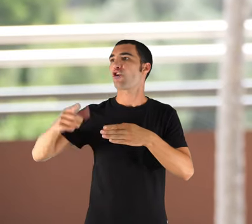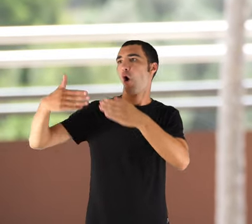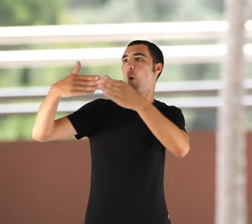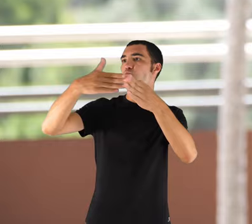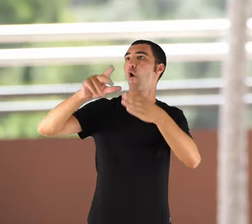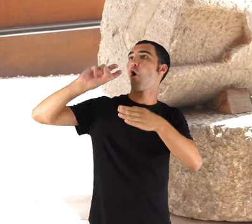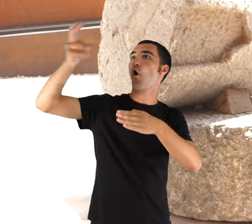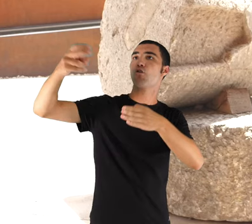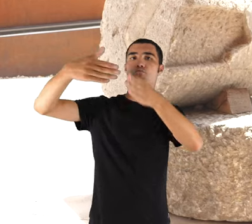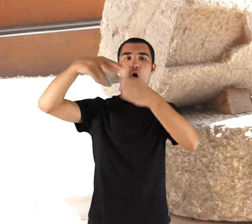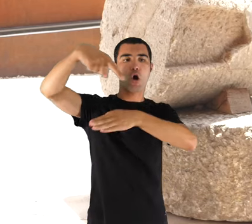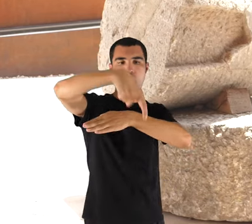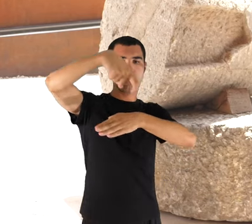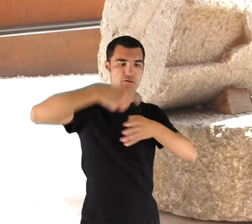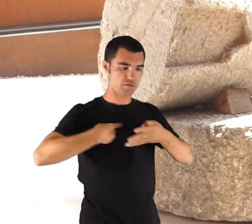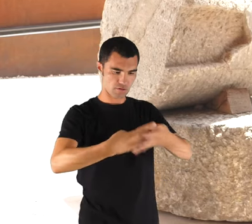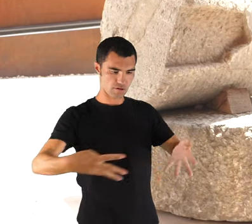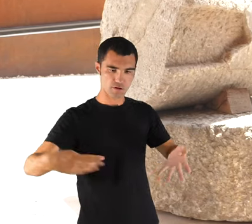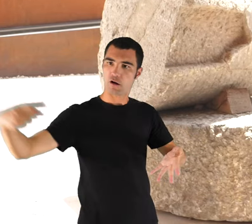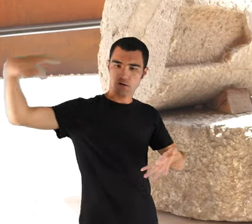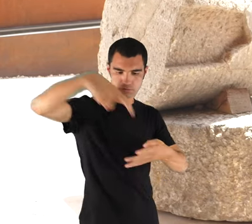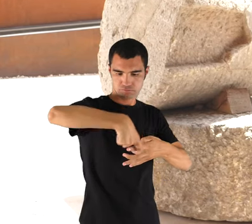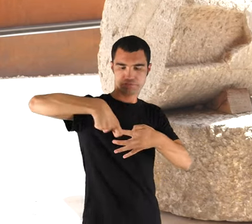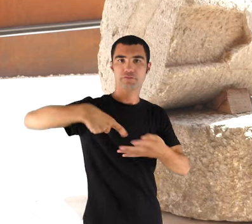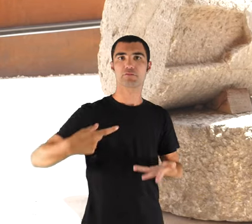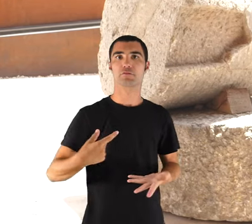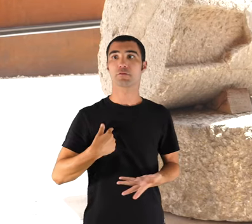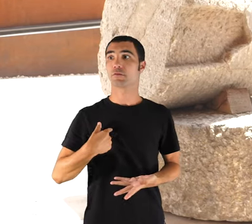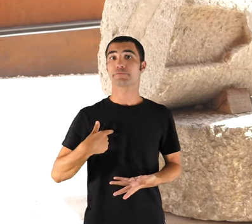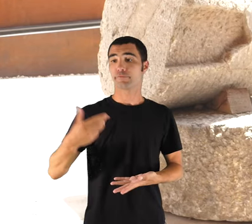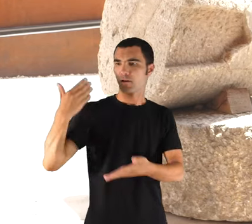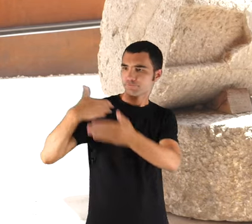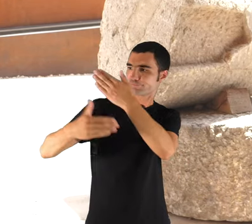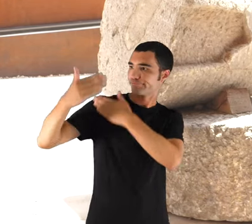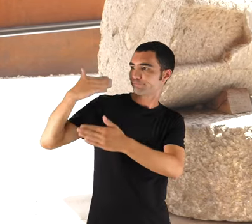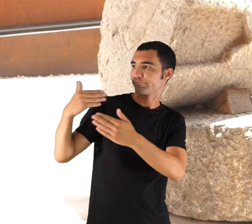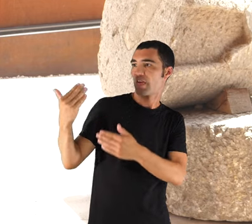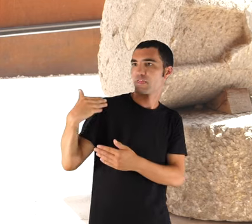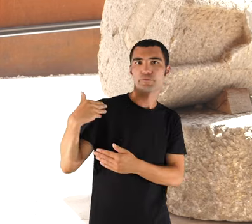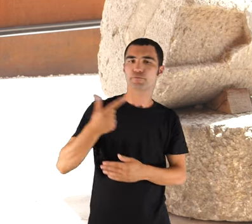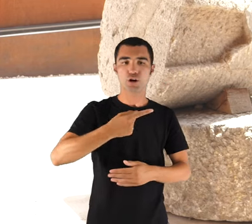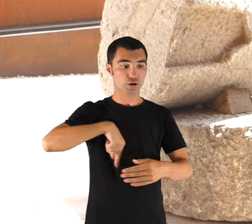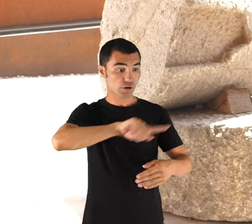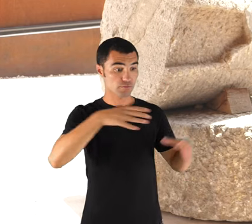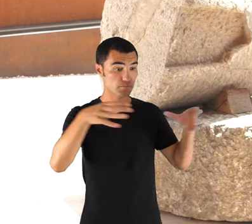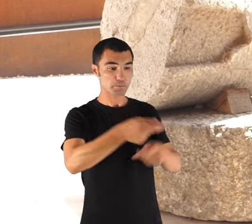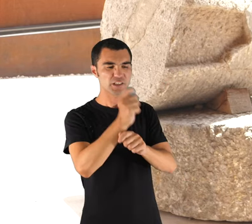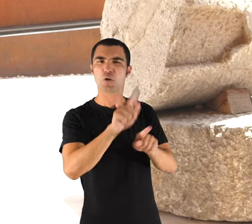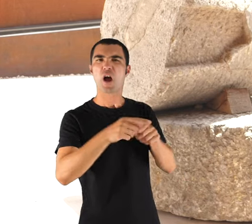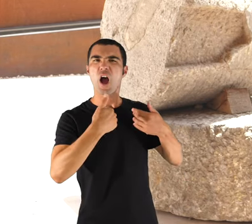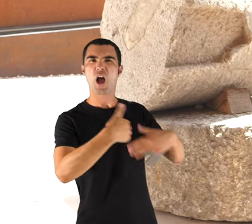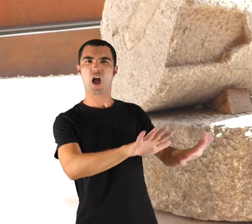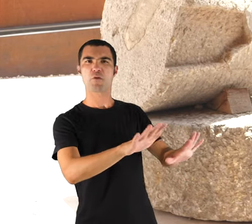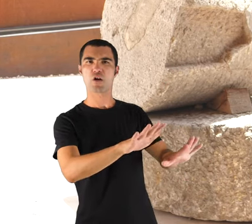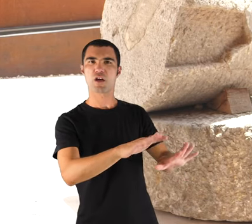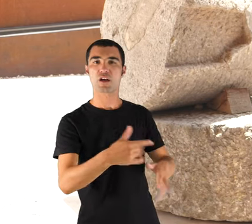xerxes de Vall Sàncora. Aquells anys darrers ens hem sentit molt, molt abandonats. A més, no és just, el meu